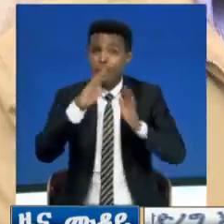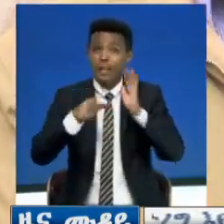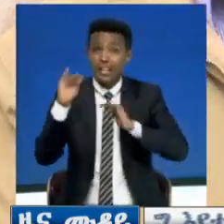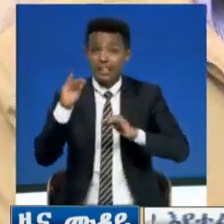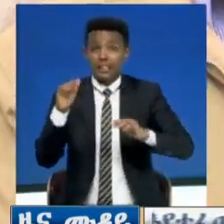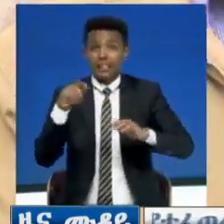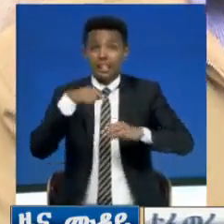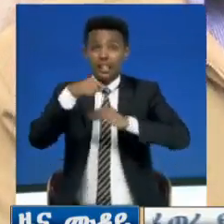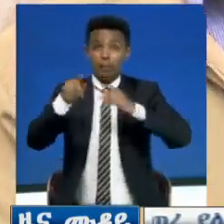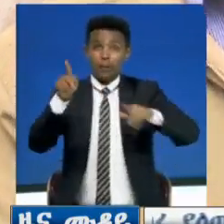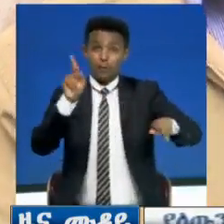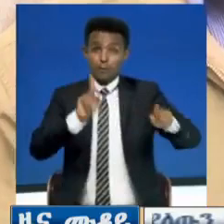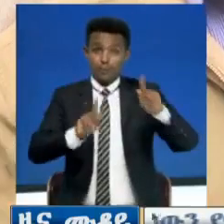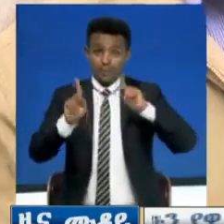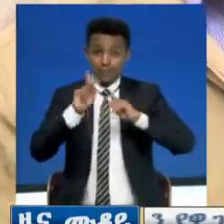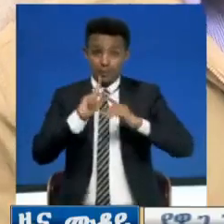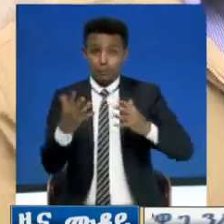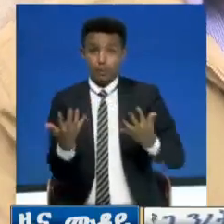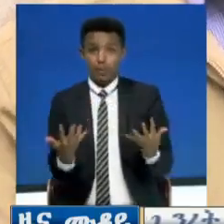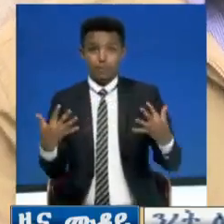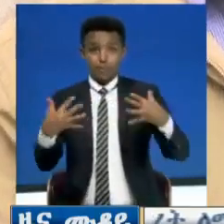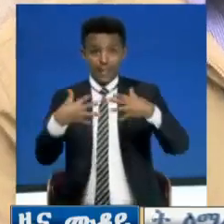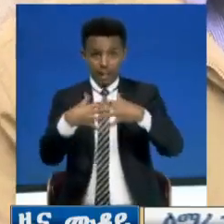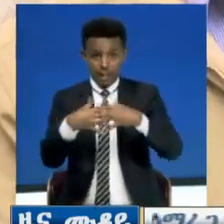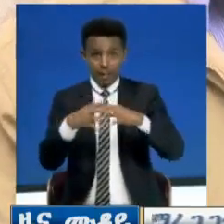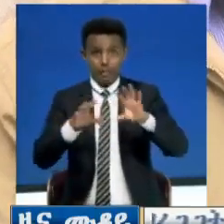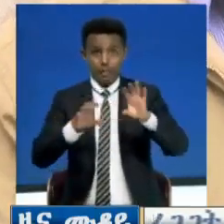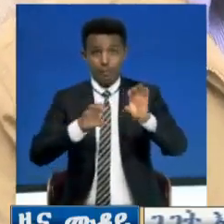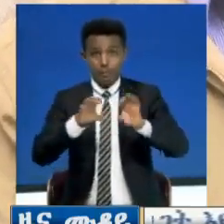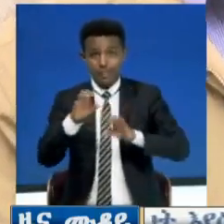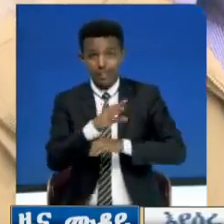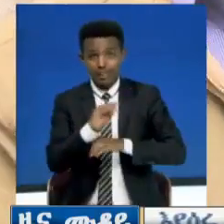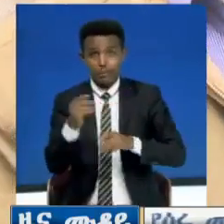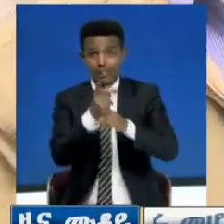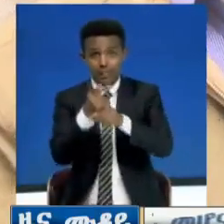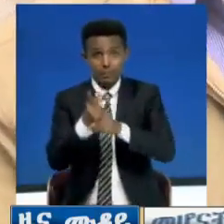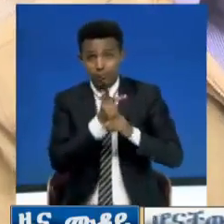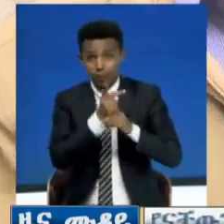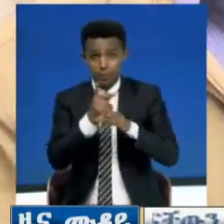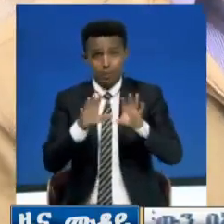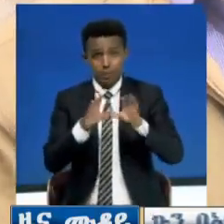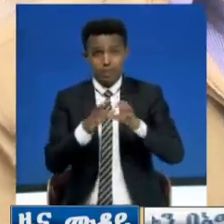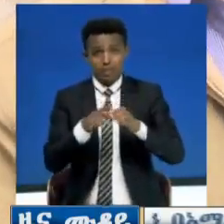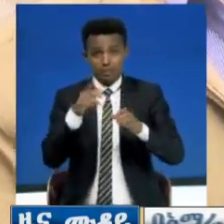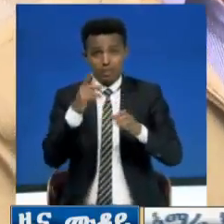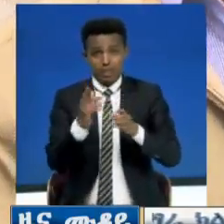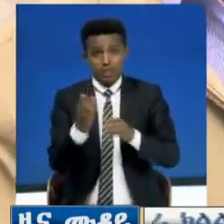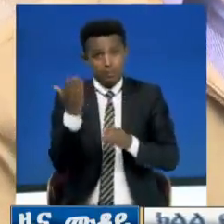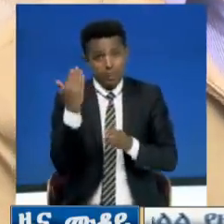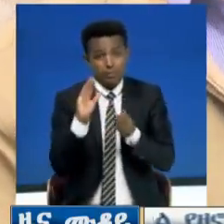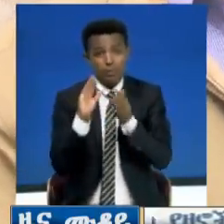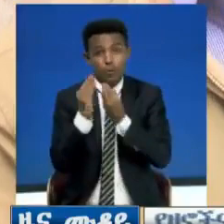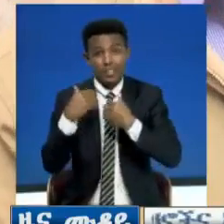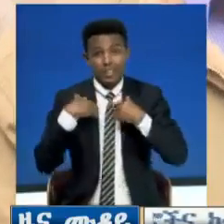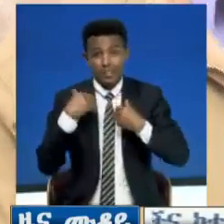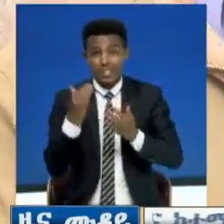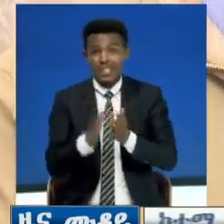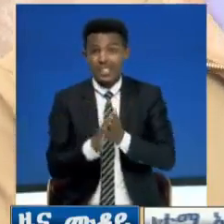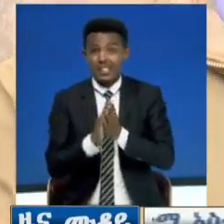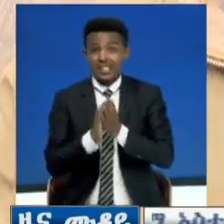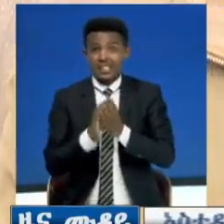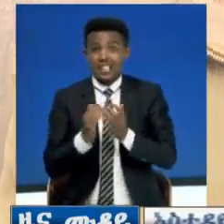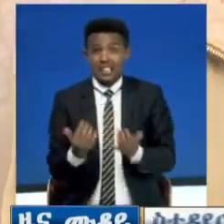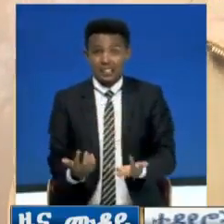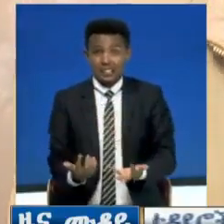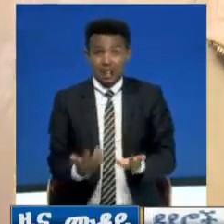ማህበረሰብ ሰዎችና ስካውቶችን በጋራ በማቀናጀት ሲጠብቁት ያደረበት ሁኔታ ነው ያለ። ሙሉ በሙሉ የቀረውን ፉሙን ግንዱን